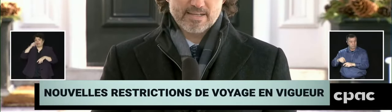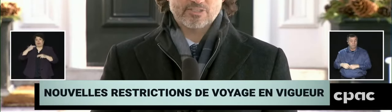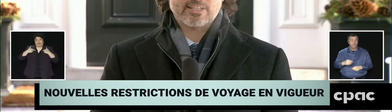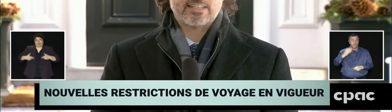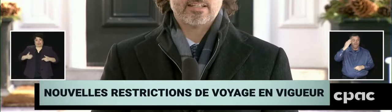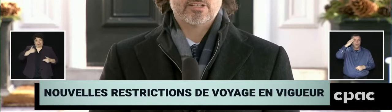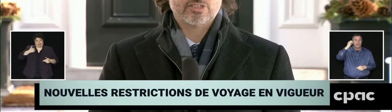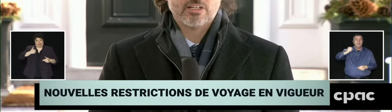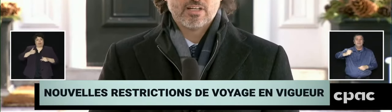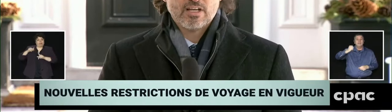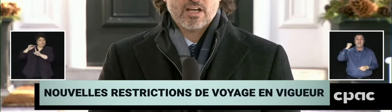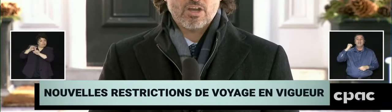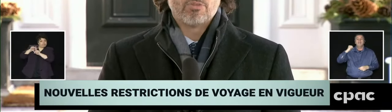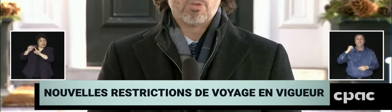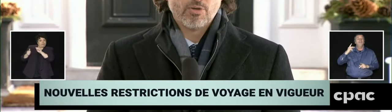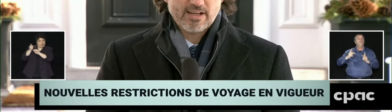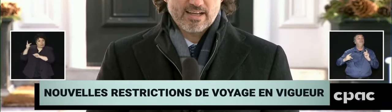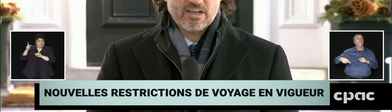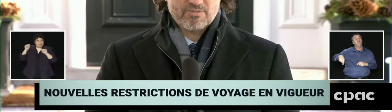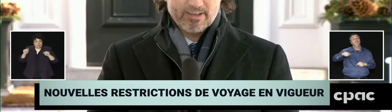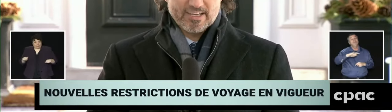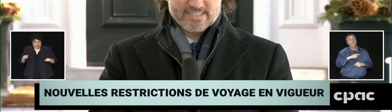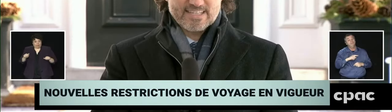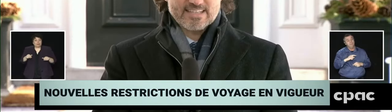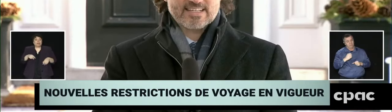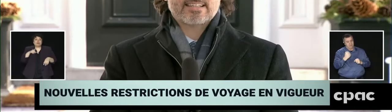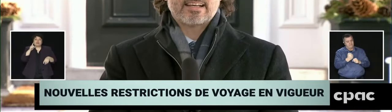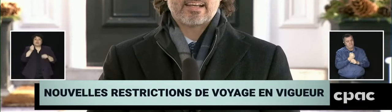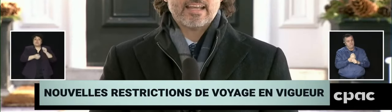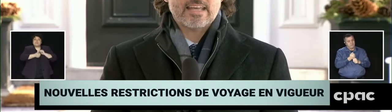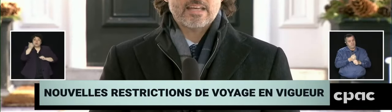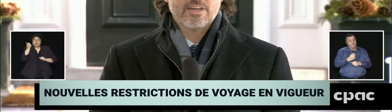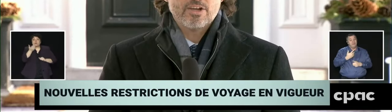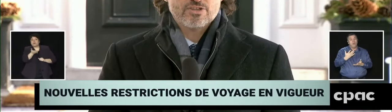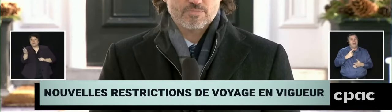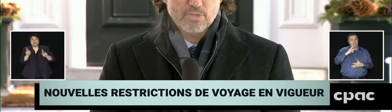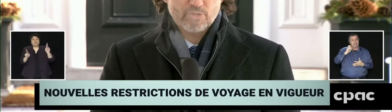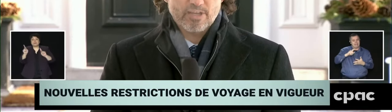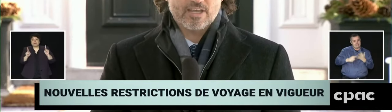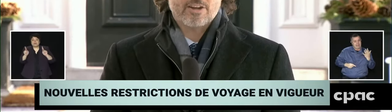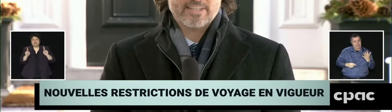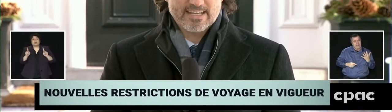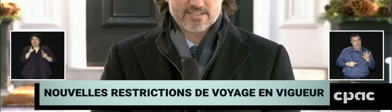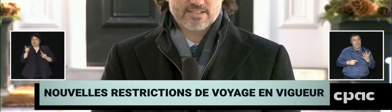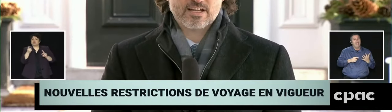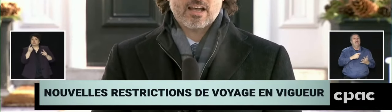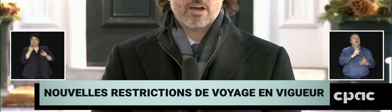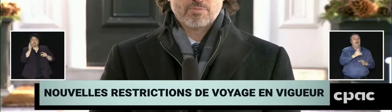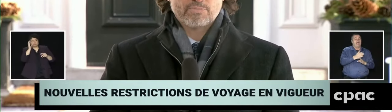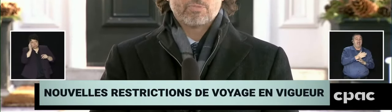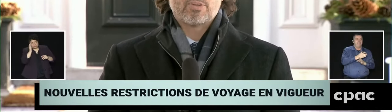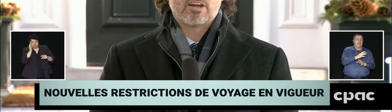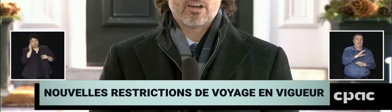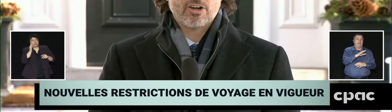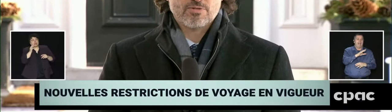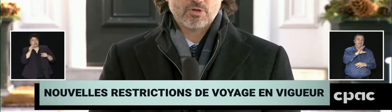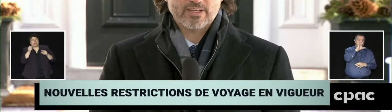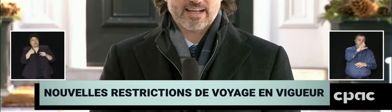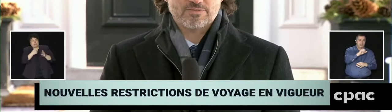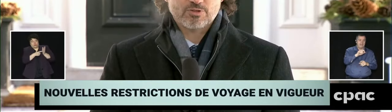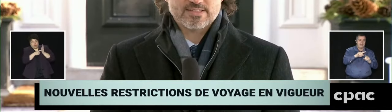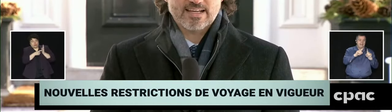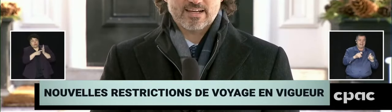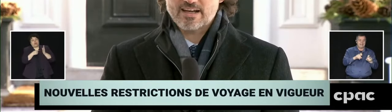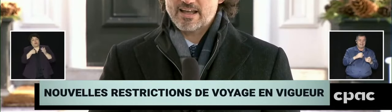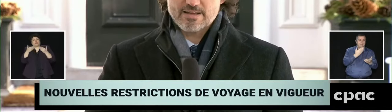grande majorité des gens vont faire ce qui est nécessaire et se procurer un test pour pouvoir le montrer